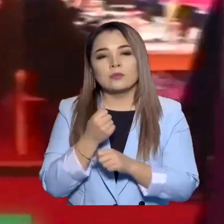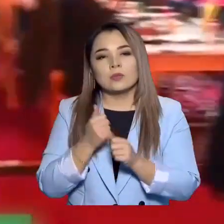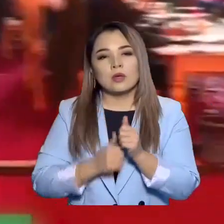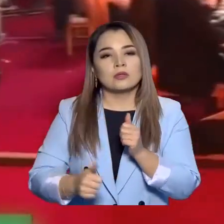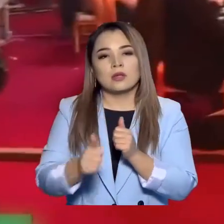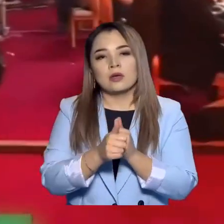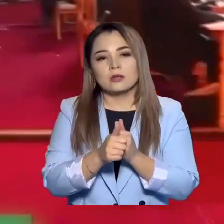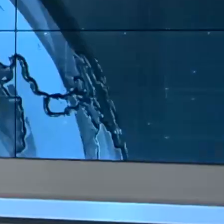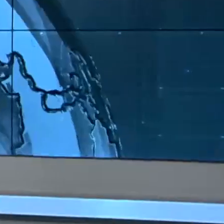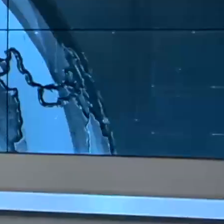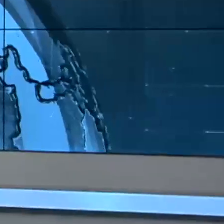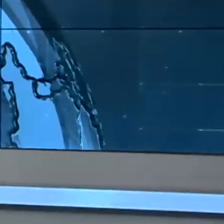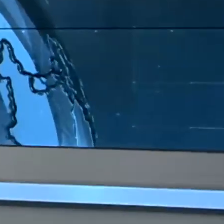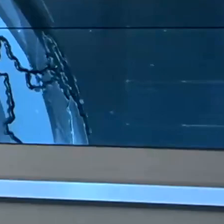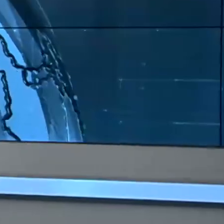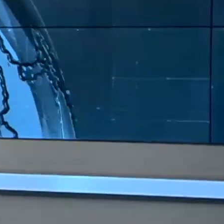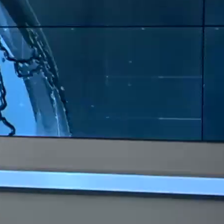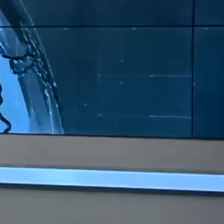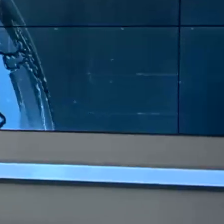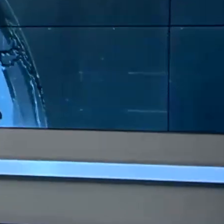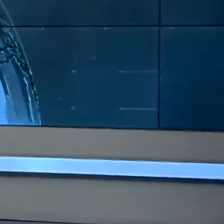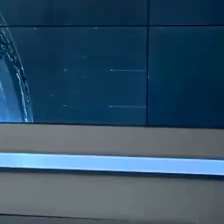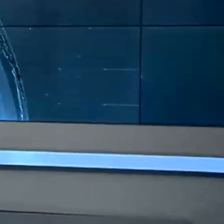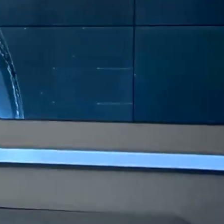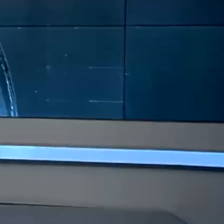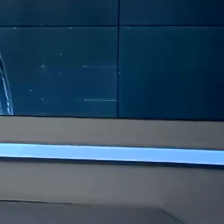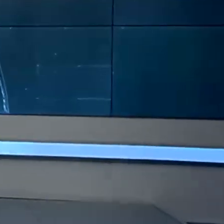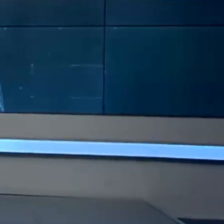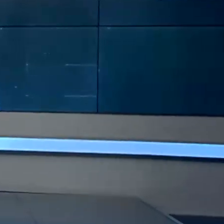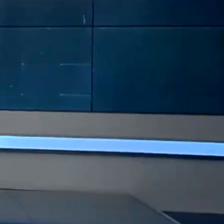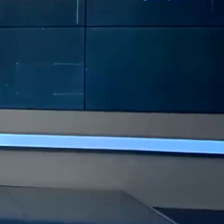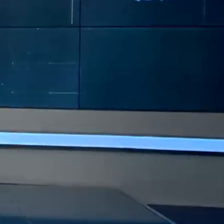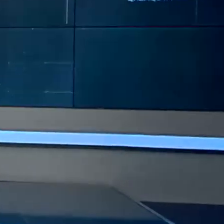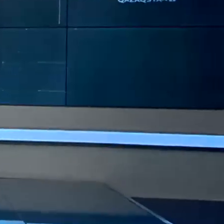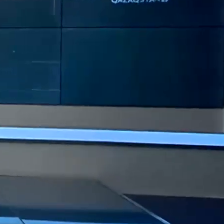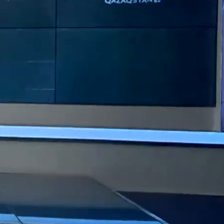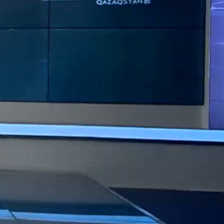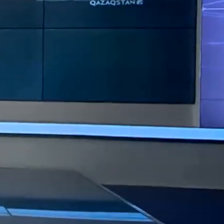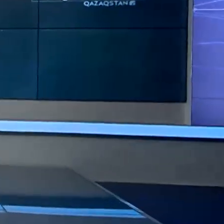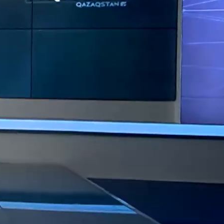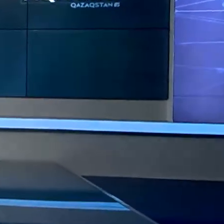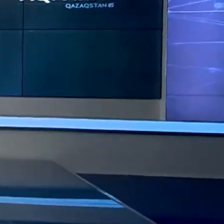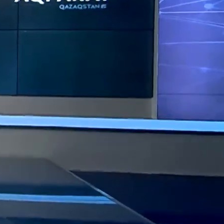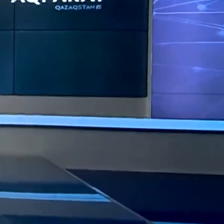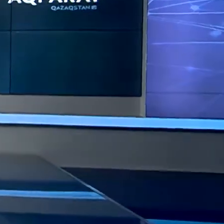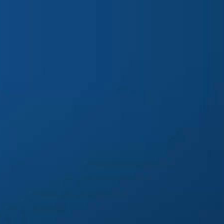озды. Әзірге келіп түскен ақпарат осындай 15.00-де жүздескенше.